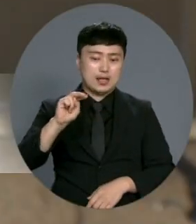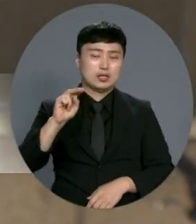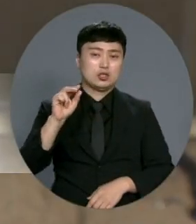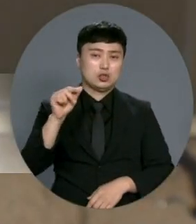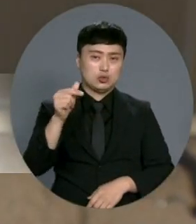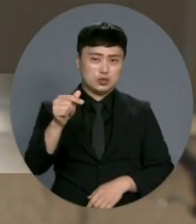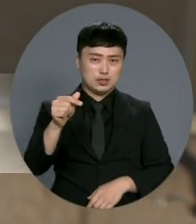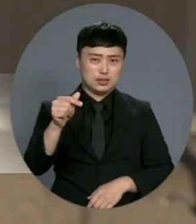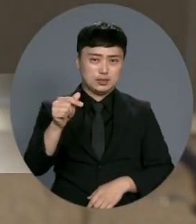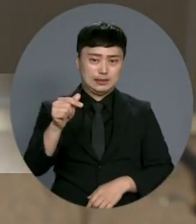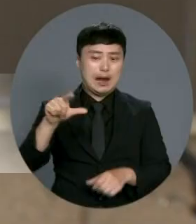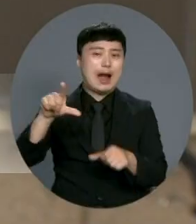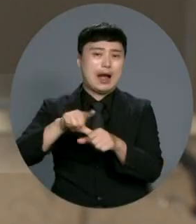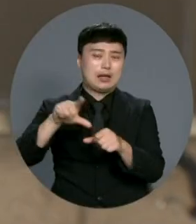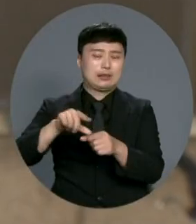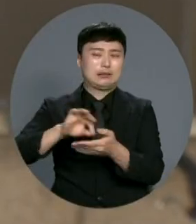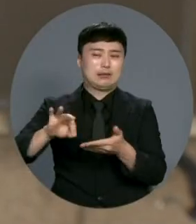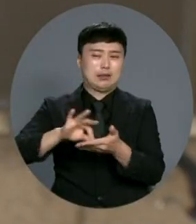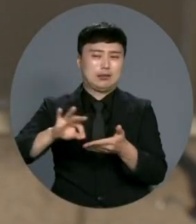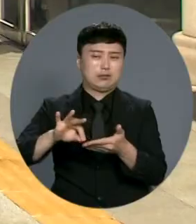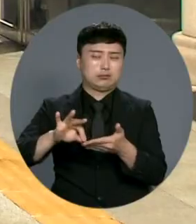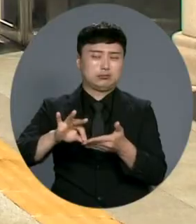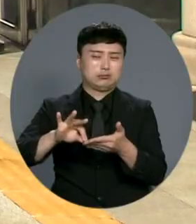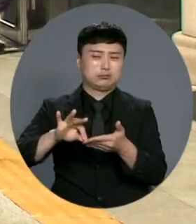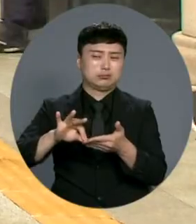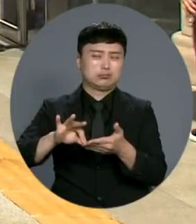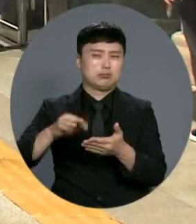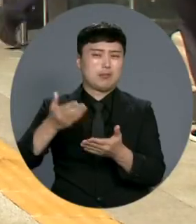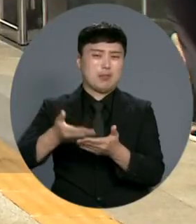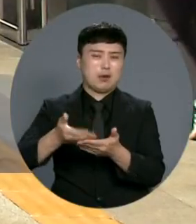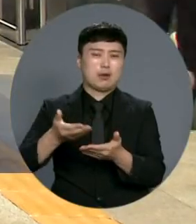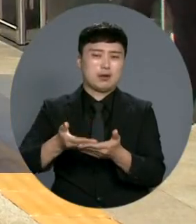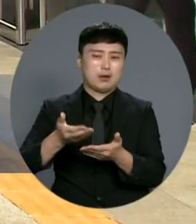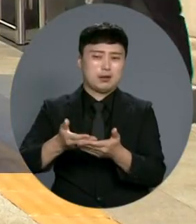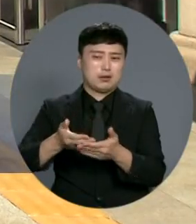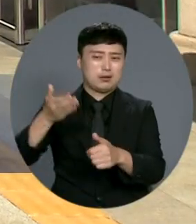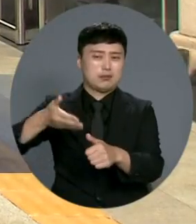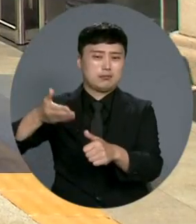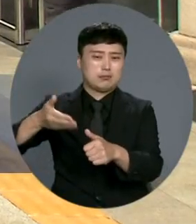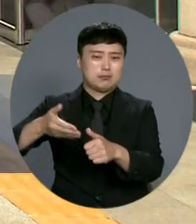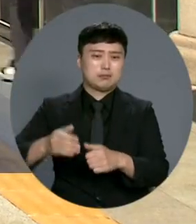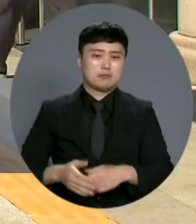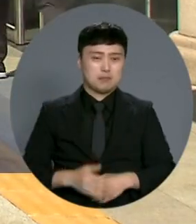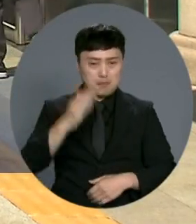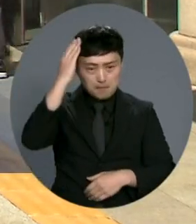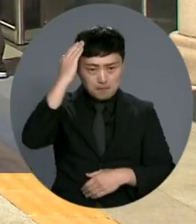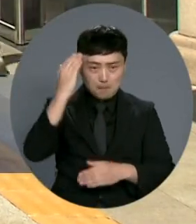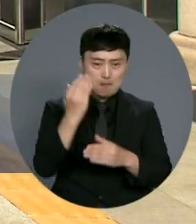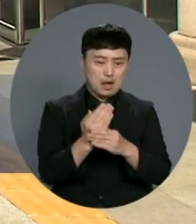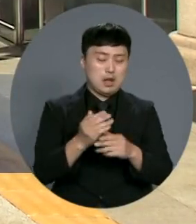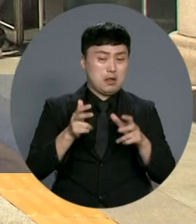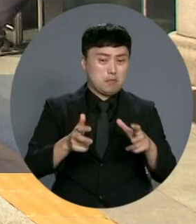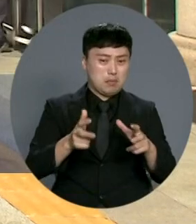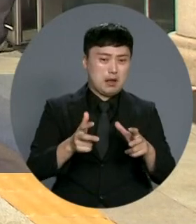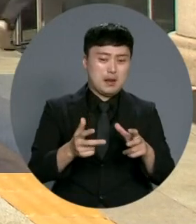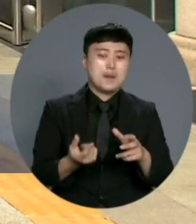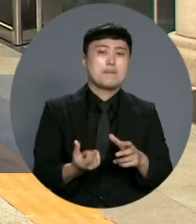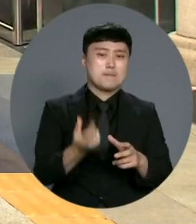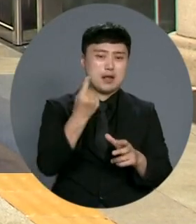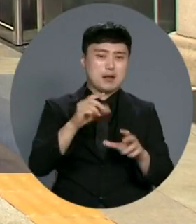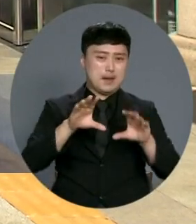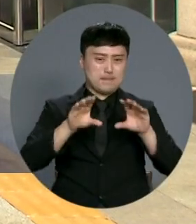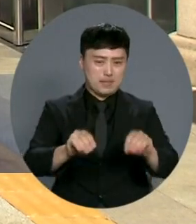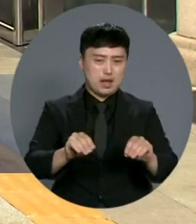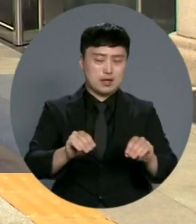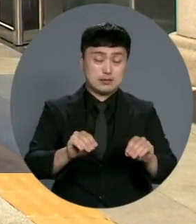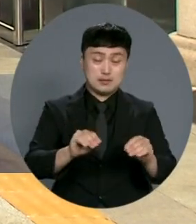주 보일러로 가동하라고 촉구했습니다. 석탄화력 발전소를 빨리 폐쇄하는 것을